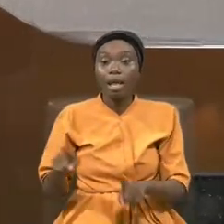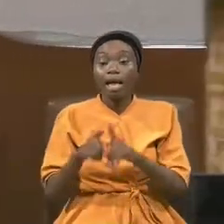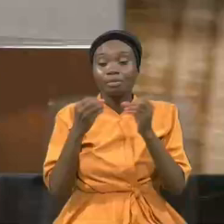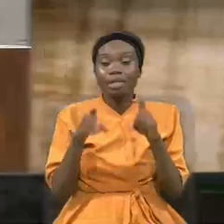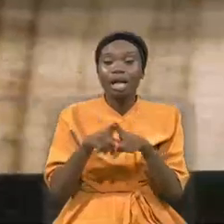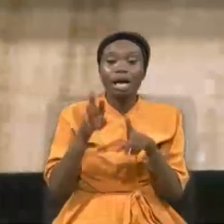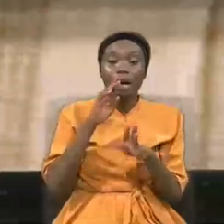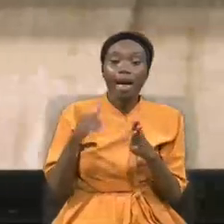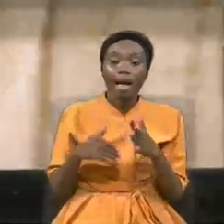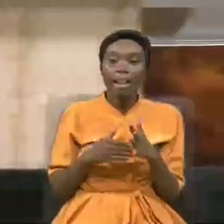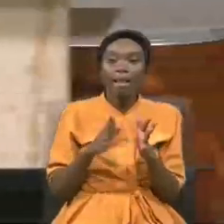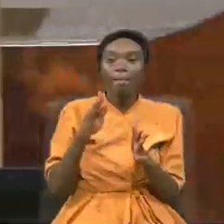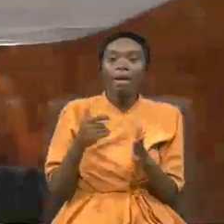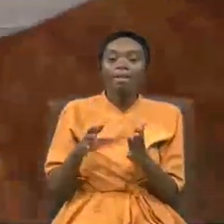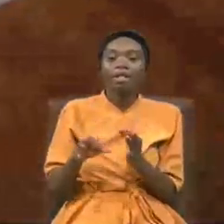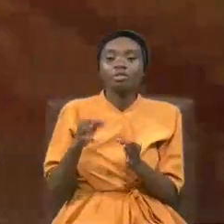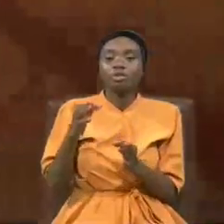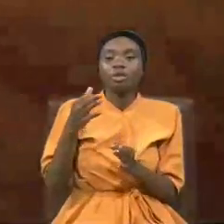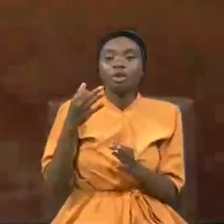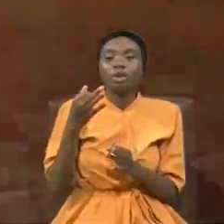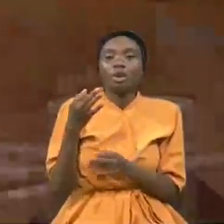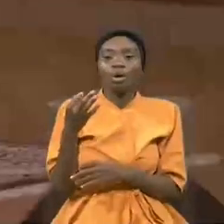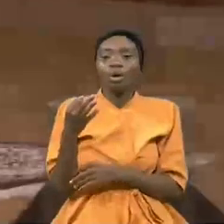conduits par l'Esprit